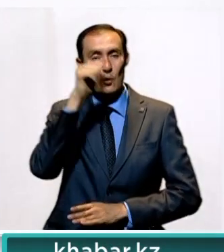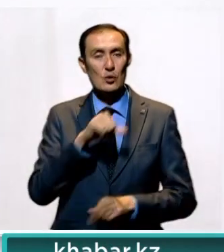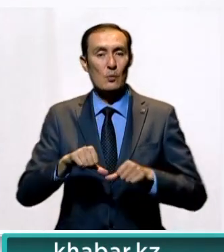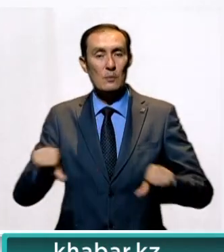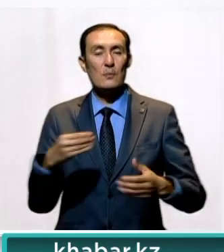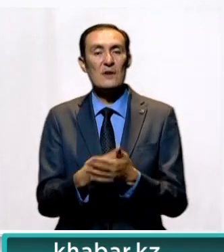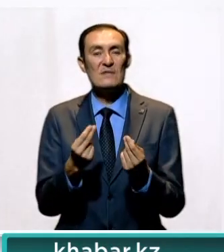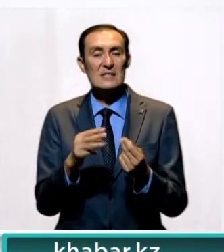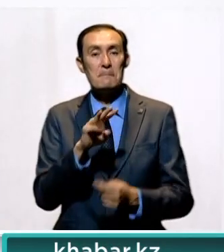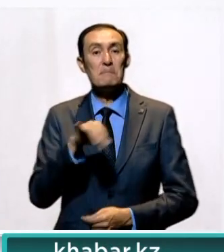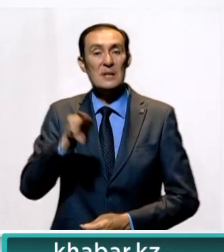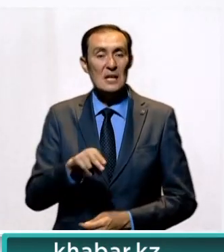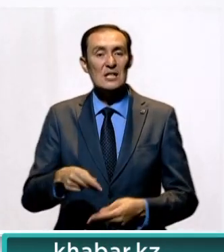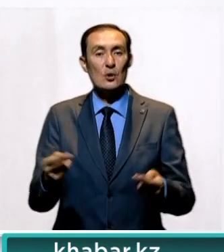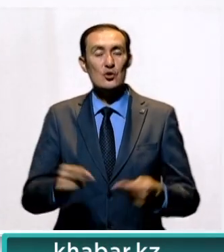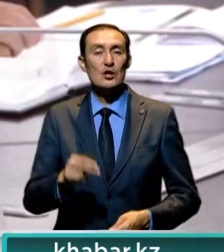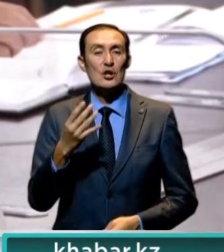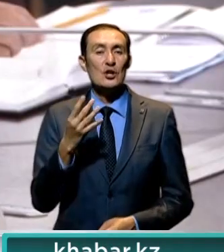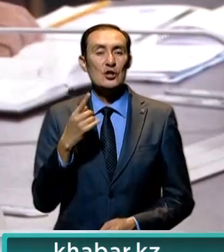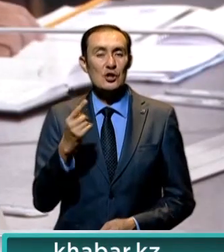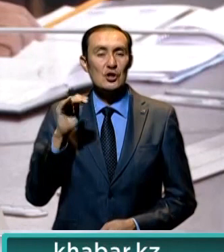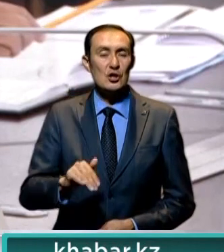по инвестициям МИДа заключил